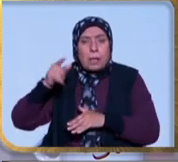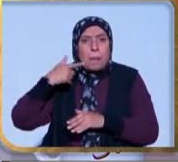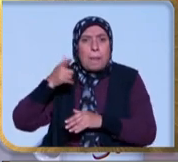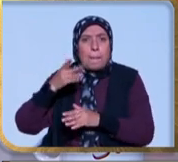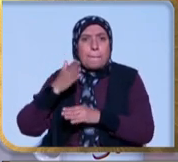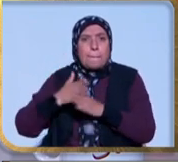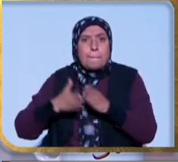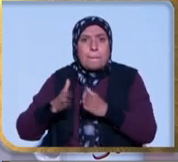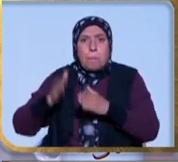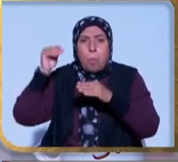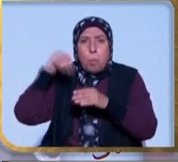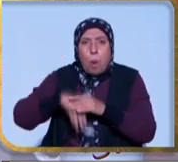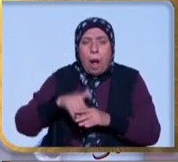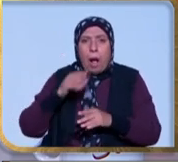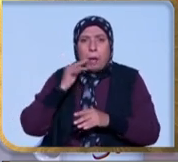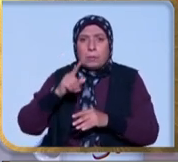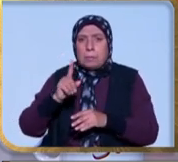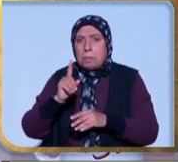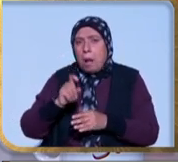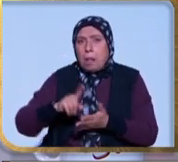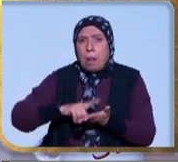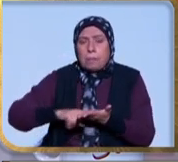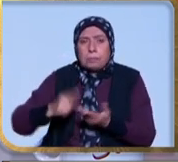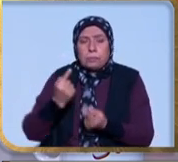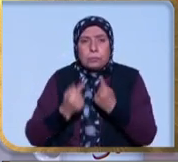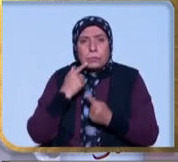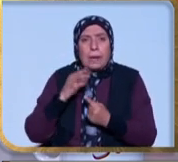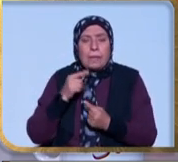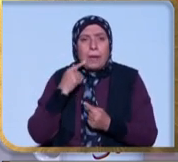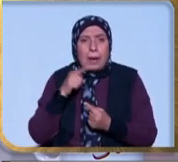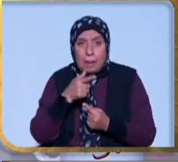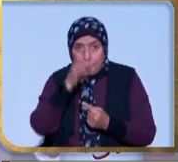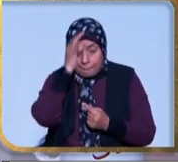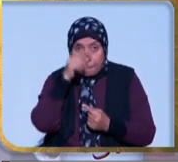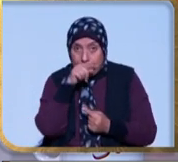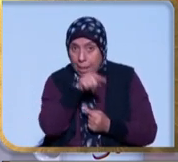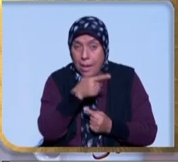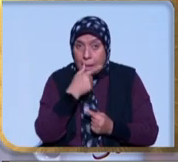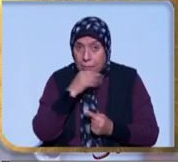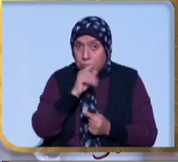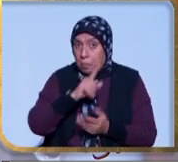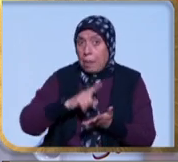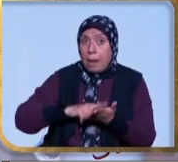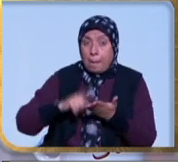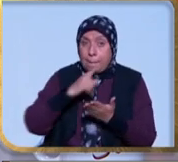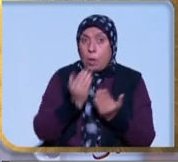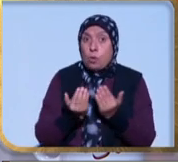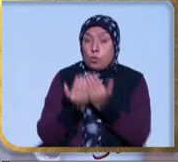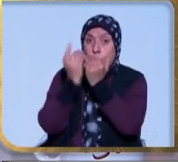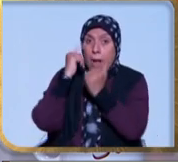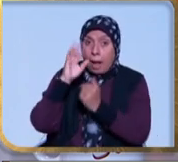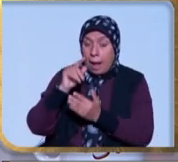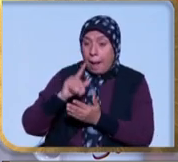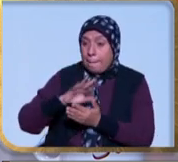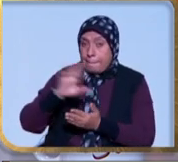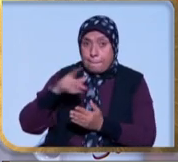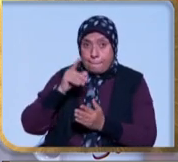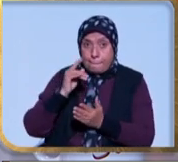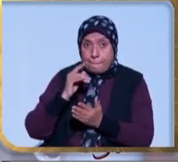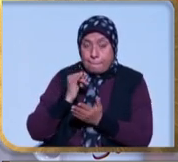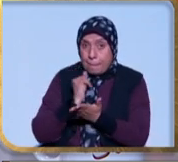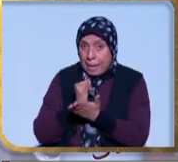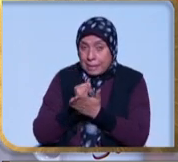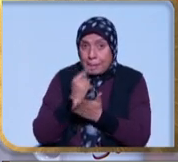لئن كشفت عنا الرجز لنؤمنن لك ولنرسلن معك بني إسرائيل. يعني راحوا يتوسلوا بقى لسيدنا